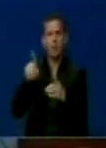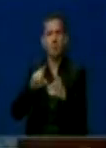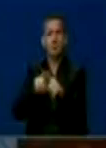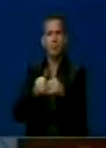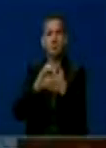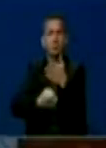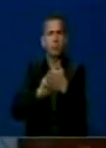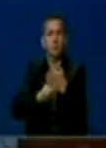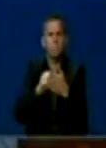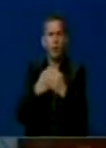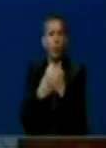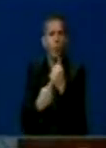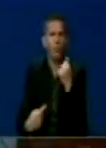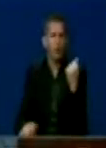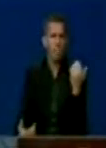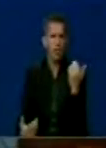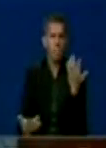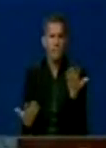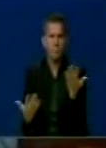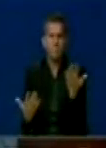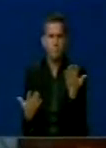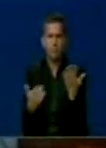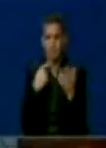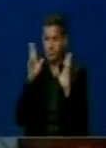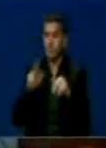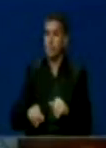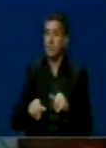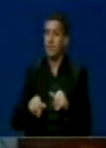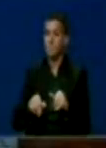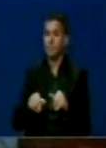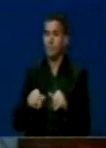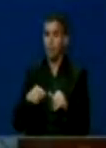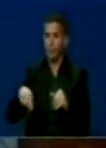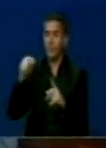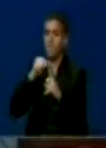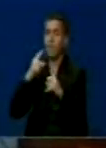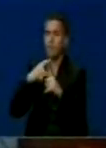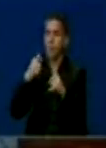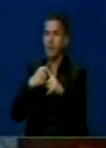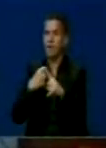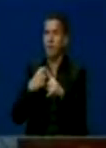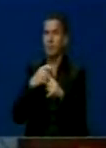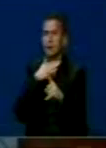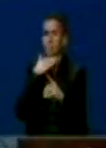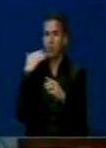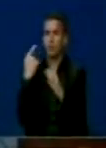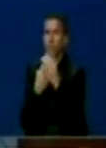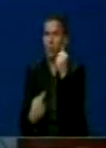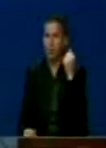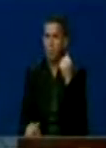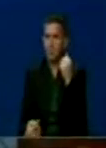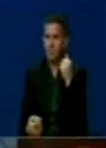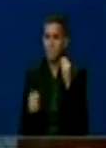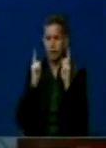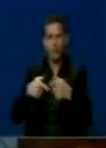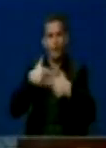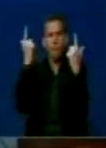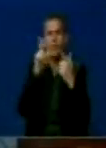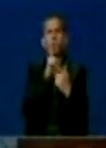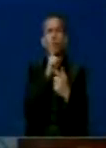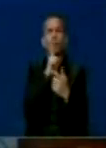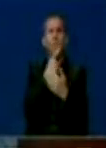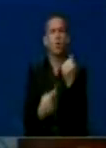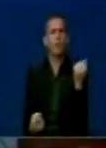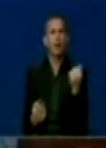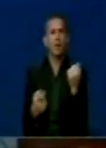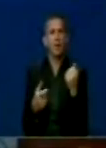shkatroi ka kompaninë si tillë. Është vërtet që PTK-ja po dëmtohet jashtëzakonisht shumë, po duhet të thuhet qartë kush po e dëmton PTK-n. Sepse